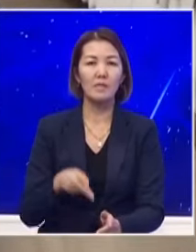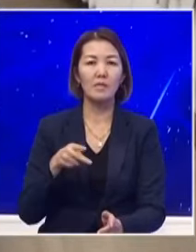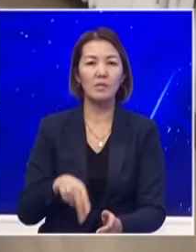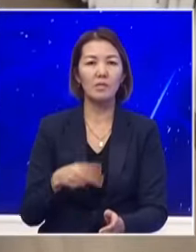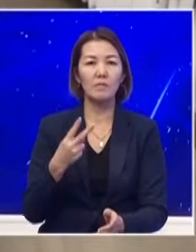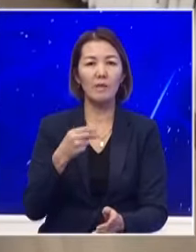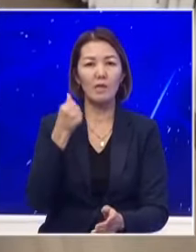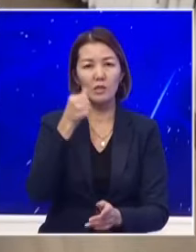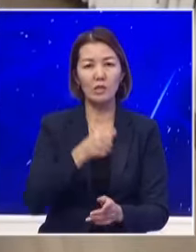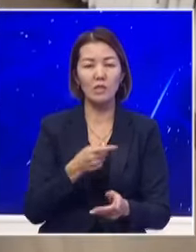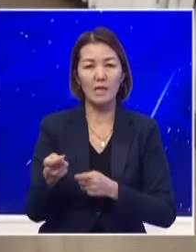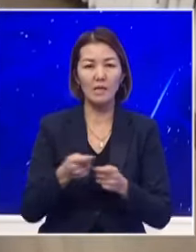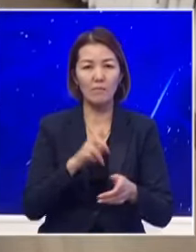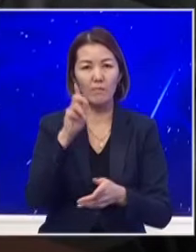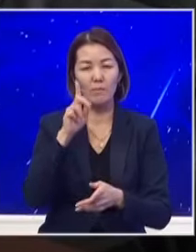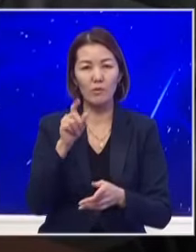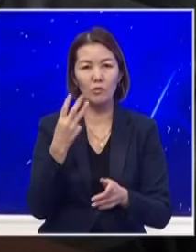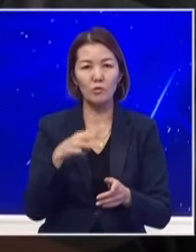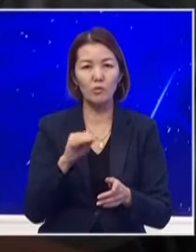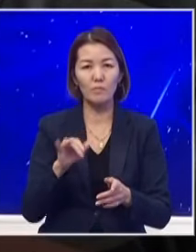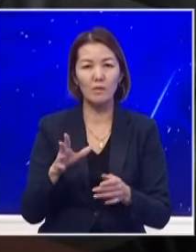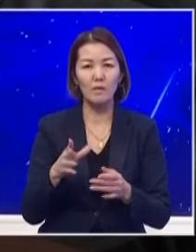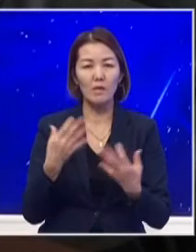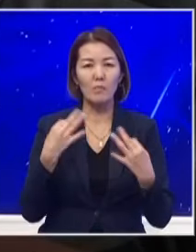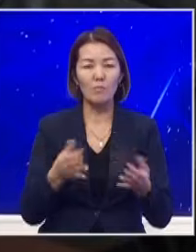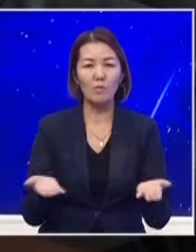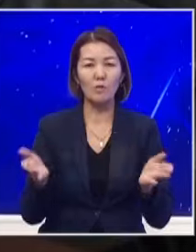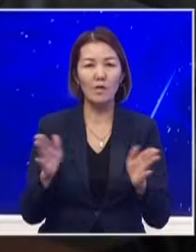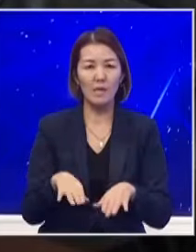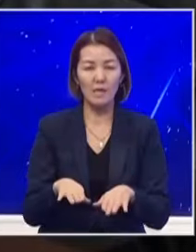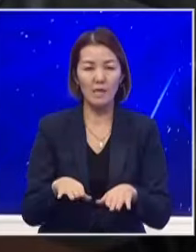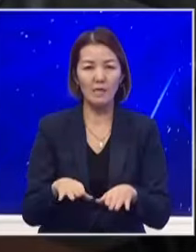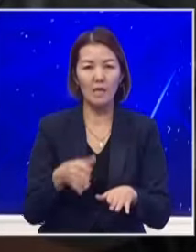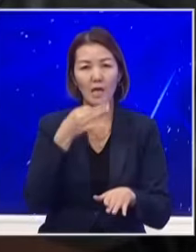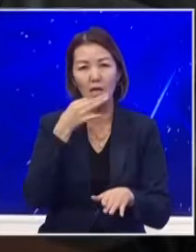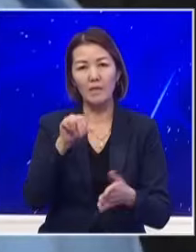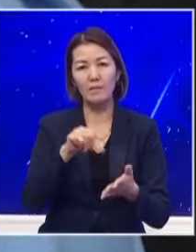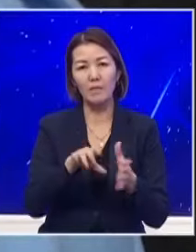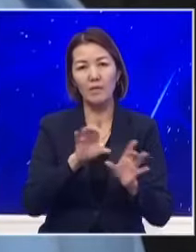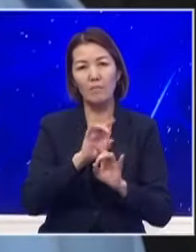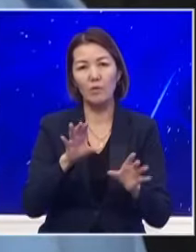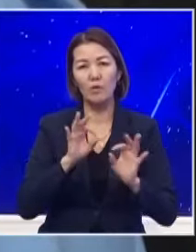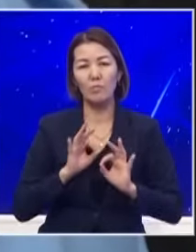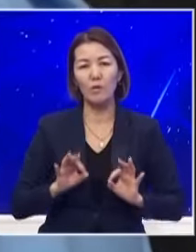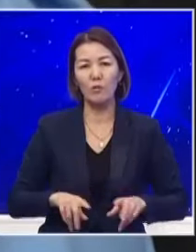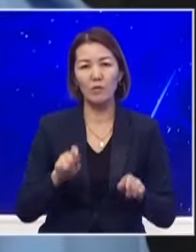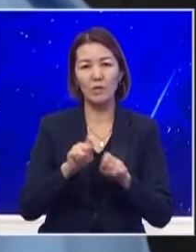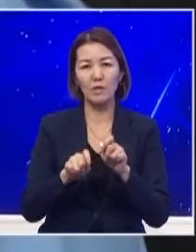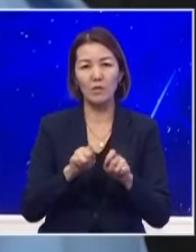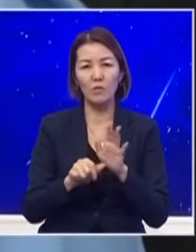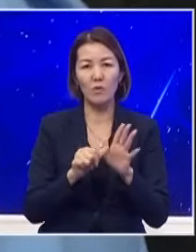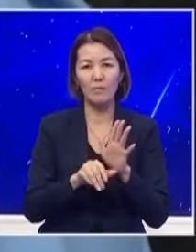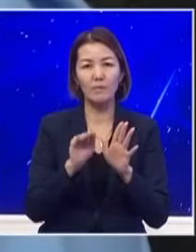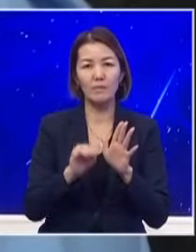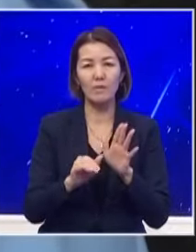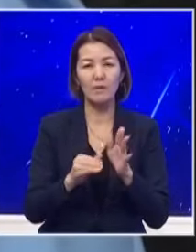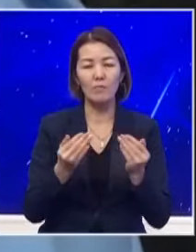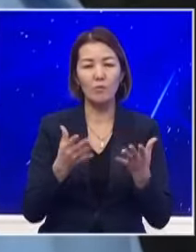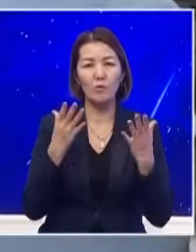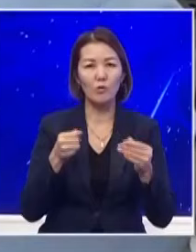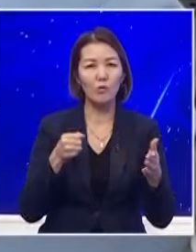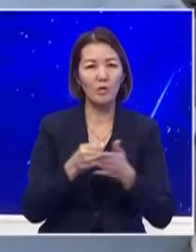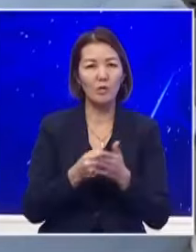2022 жылы әкімдіктер мемлекетке 130 мың гектар пайдаланылмаған жерді қайтару туралы есеп берген болатын. Ал прокурорлық тексеру олардың 60 мың гектар әлі күнге